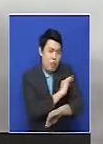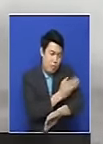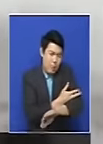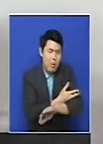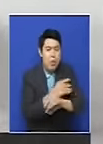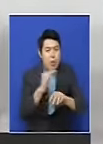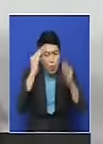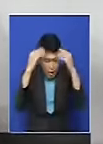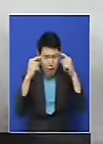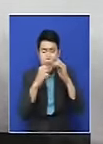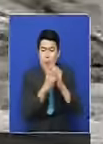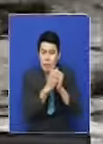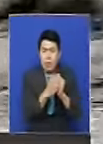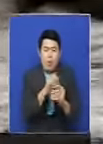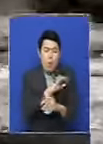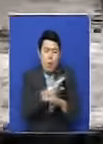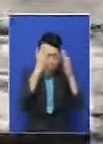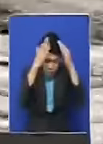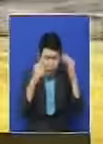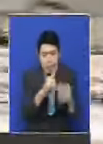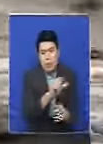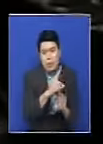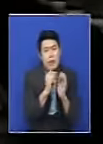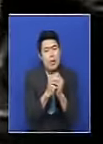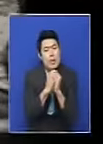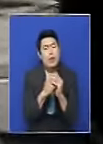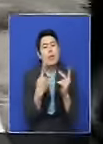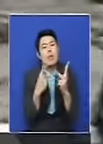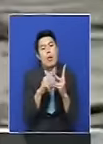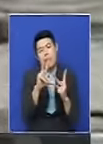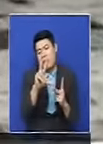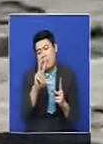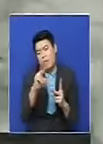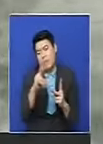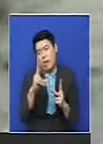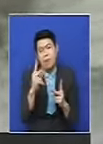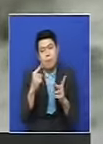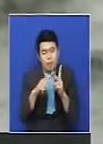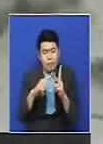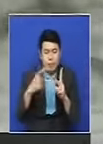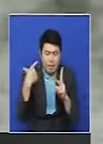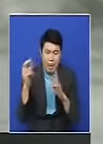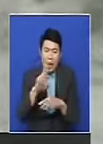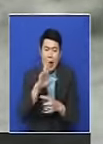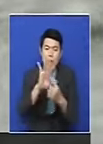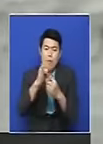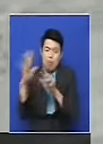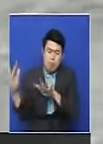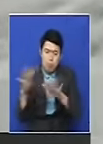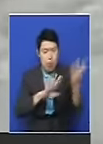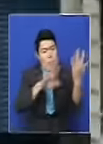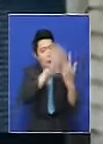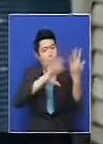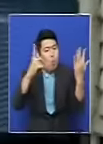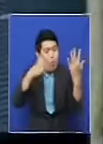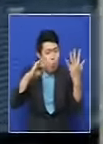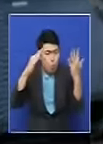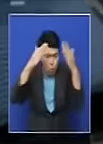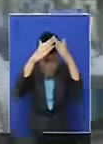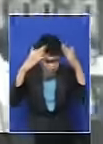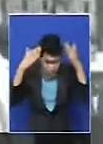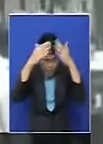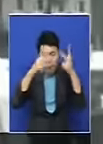จีนนะครับที่เวียดนามเสียชีวิต27คนที่จีนอย่างน้อย33คนไต้ฝุ่นรามาซูนเคลื่อนถล่มภาคเหนือของเวียดนามและเกา